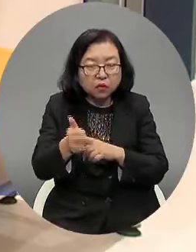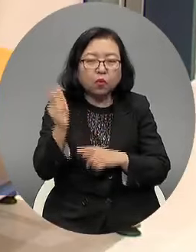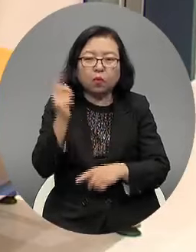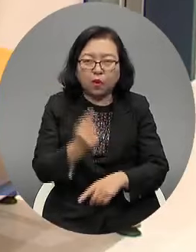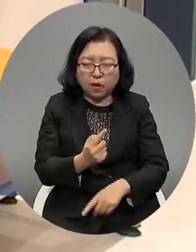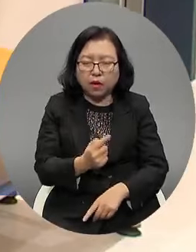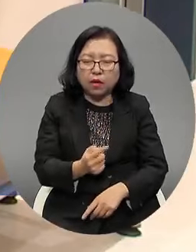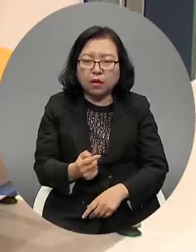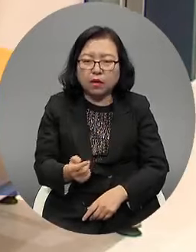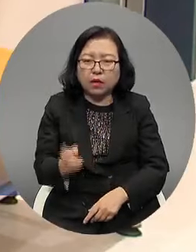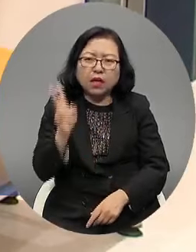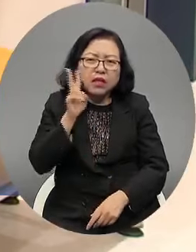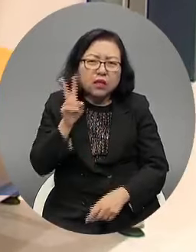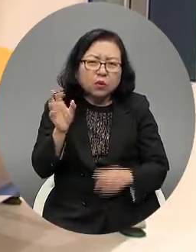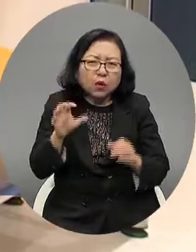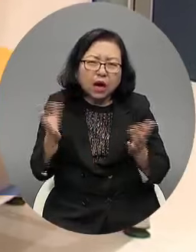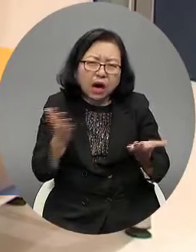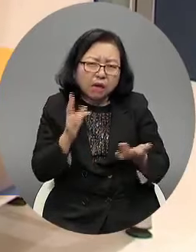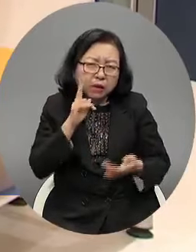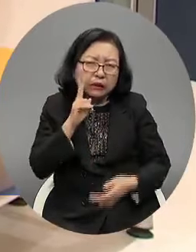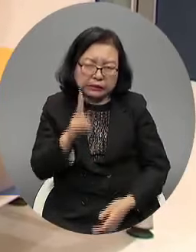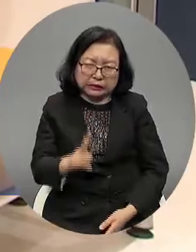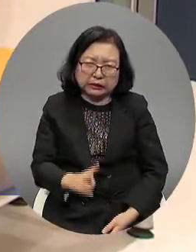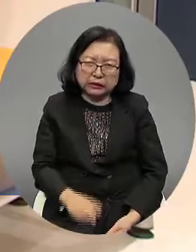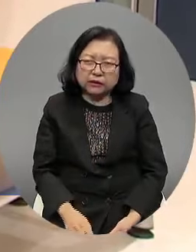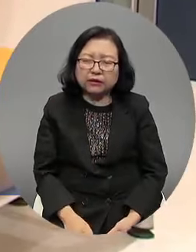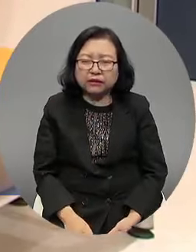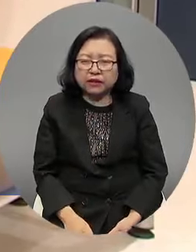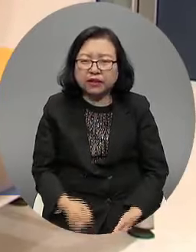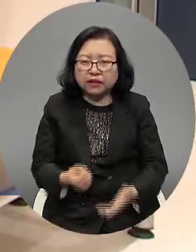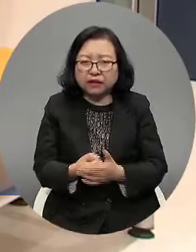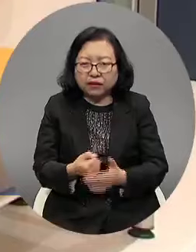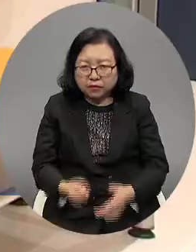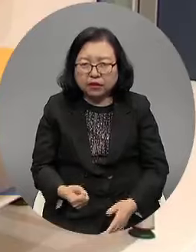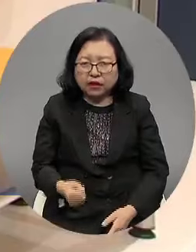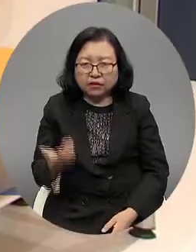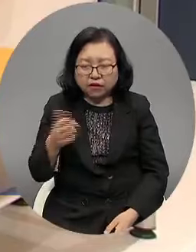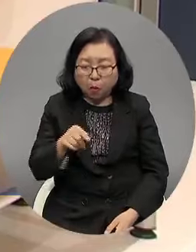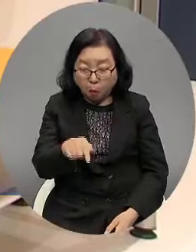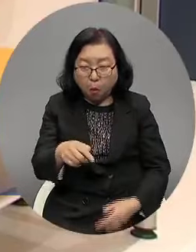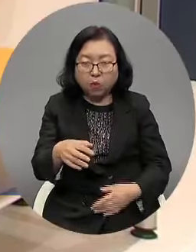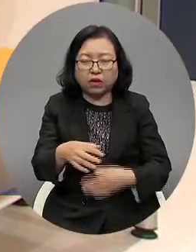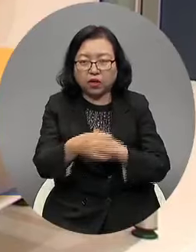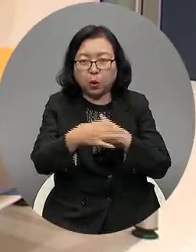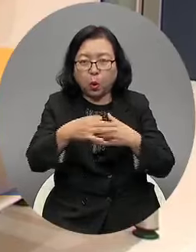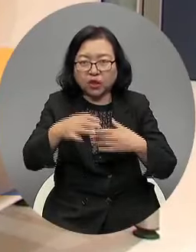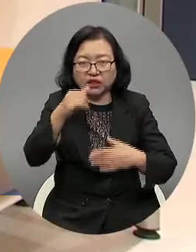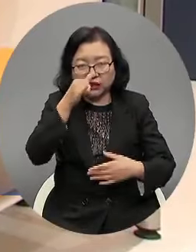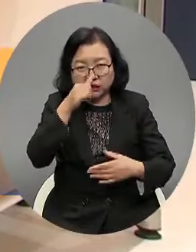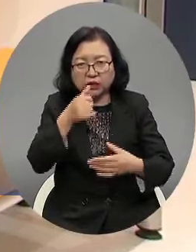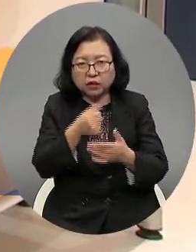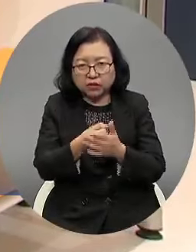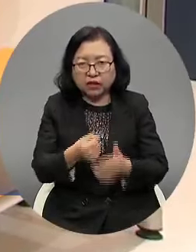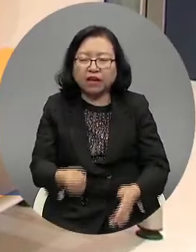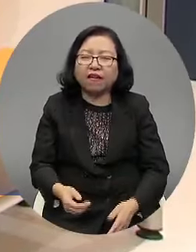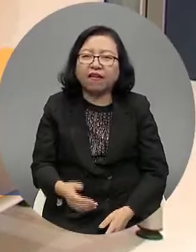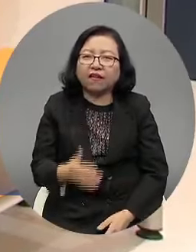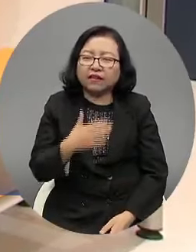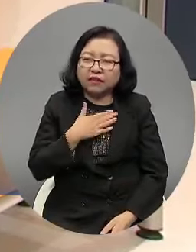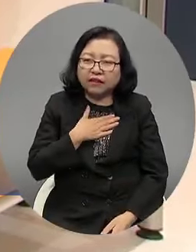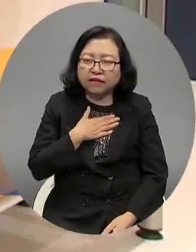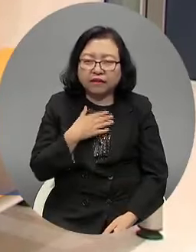너무 아팠거든요. 그래가지고 여기 오고 싶어서. 근데 여기가 지금 내 생각인지